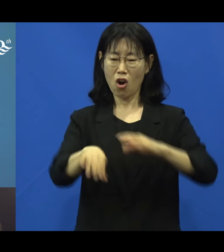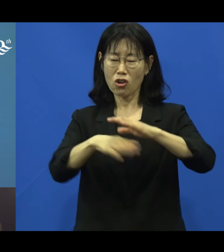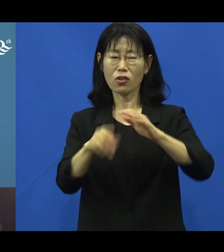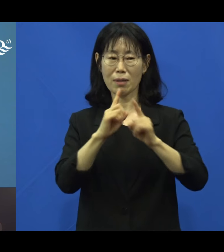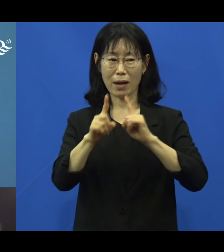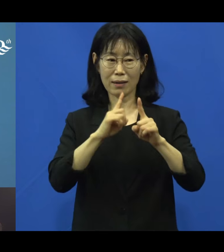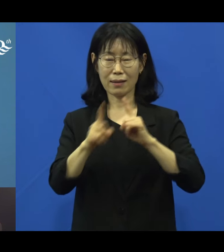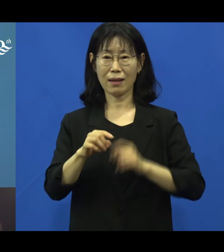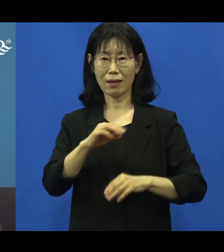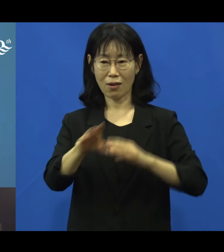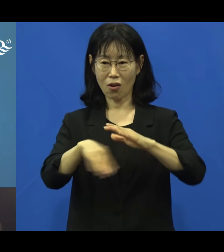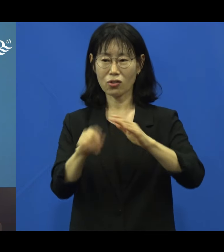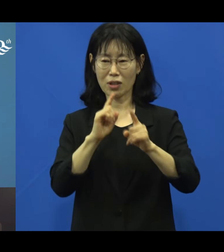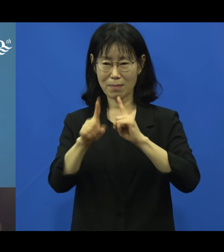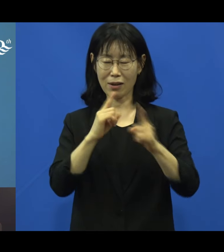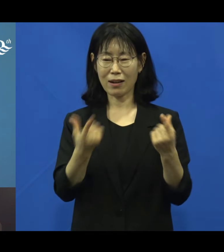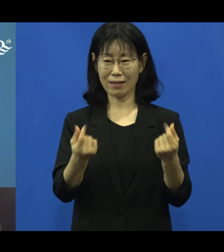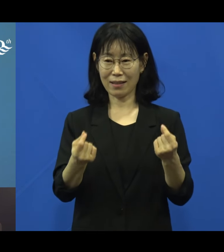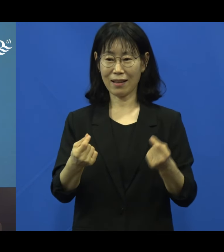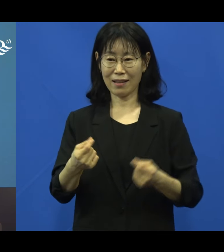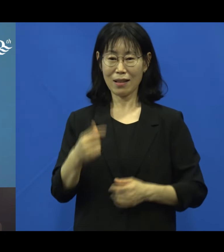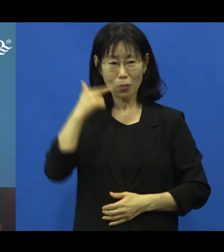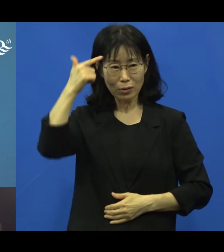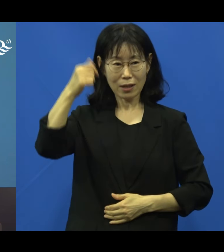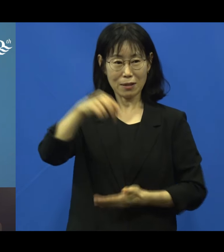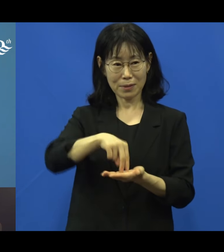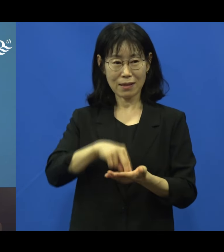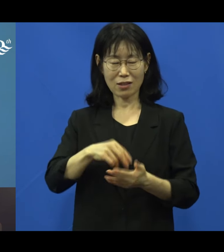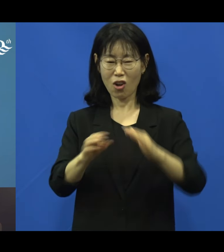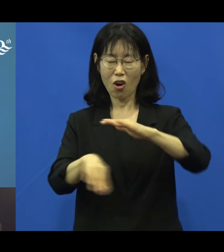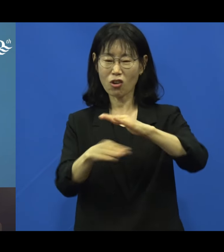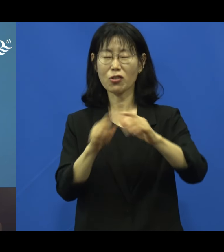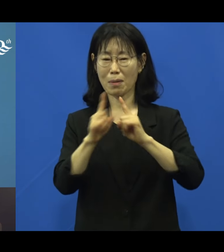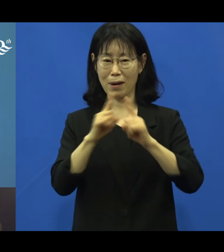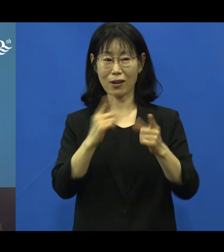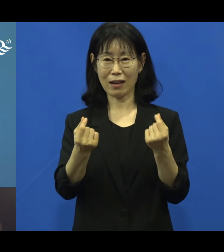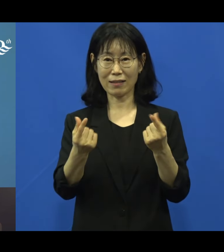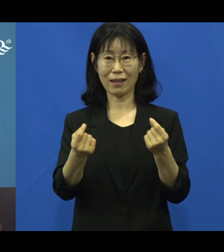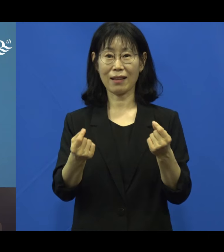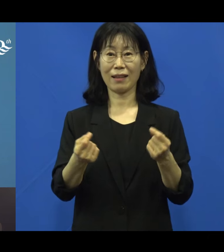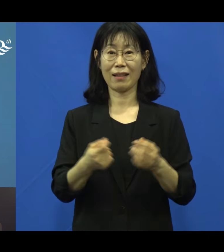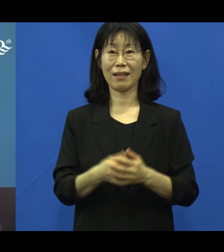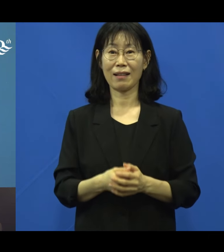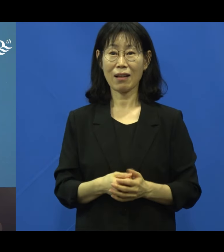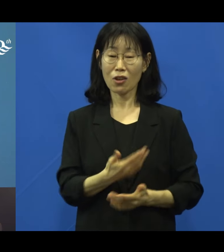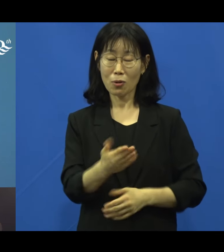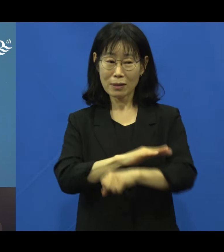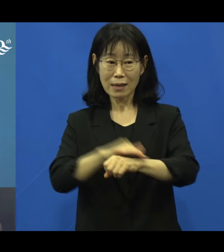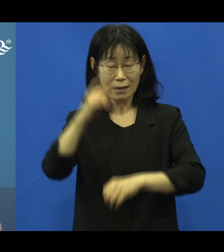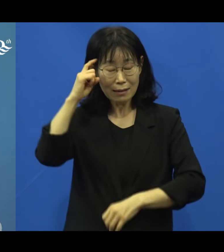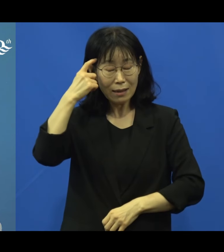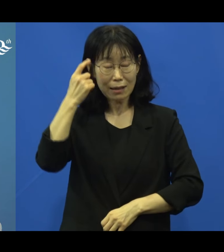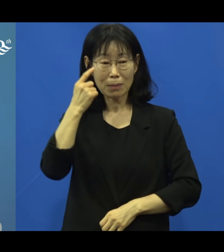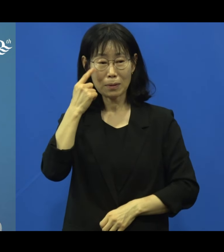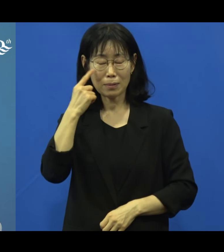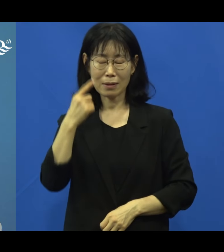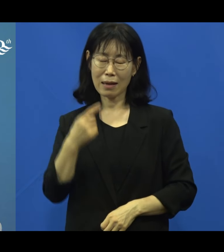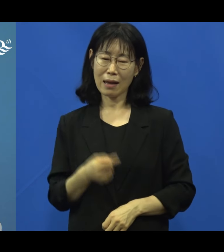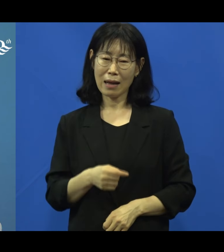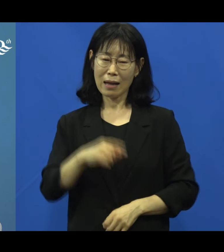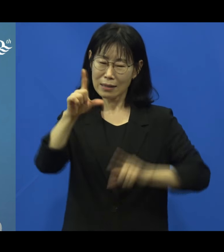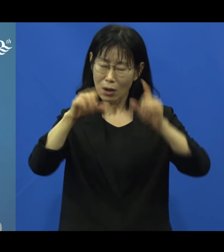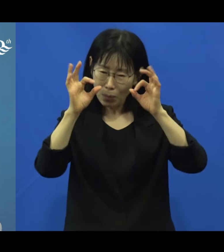내가 거기서 몸을 씻으면 깨끗하게 되지 아니하고 몸을 돌려 분노하였더니. 상상이 되시죠, 여러분? 그죠? 안타까운